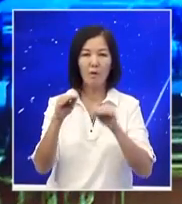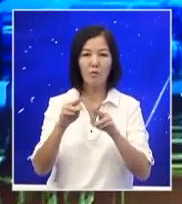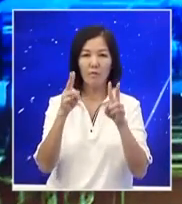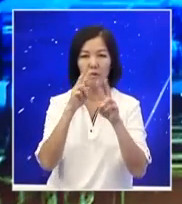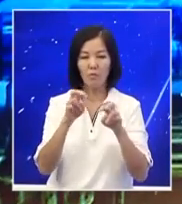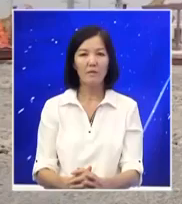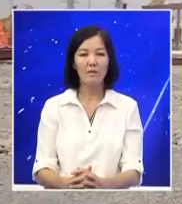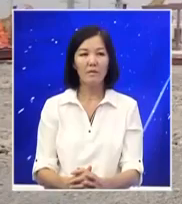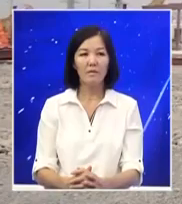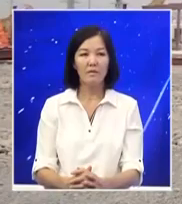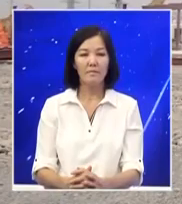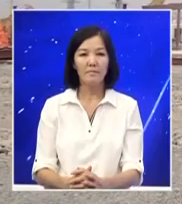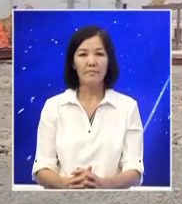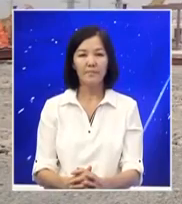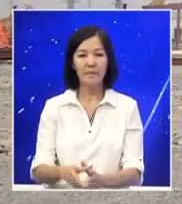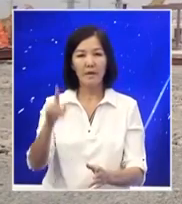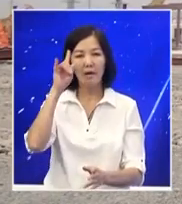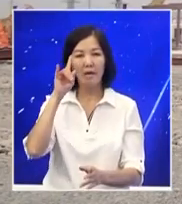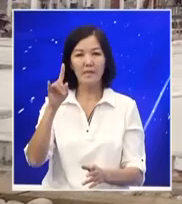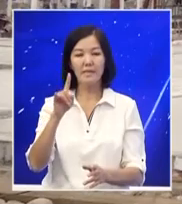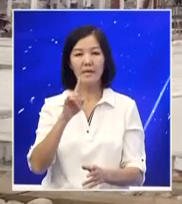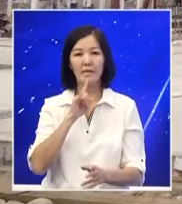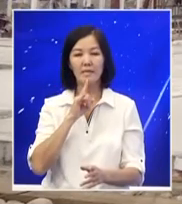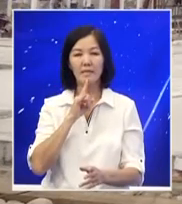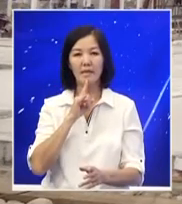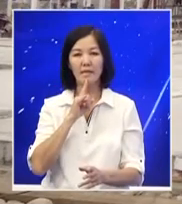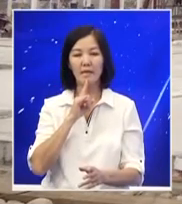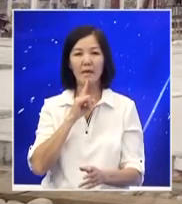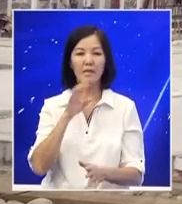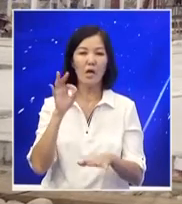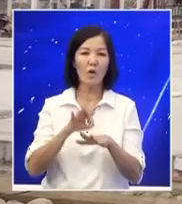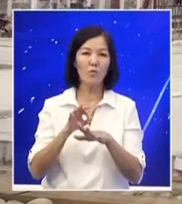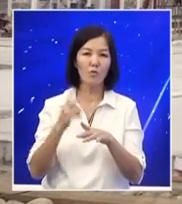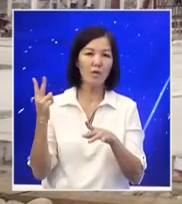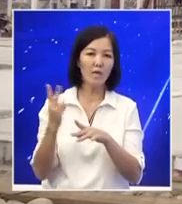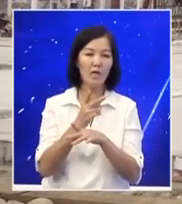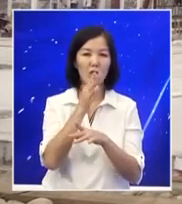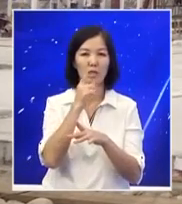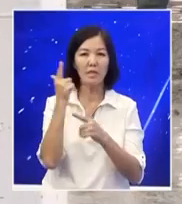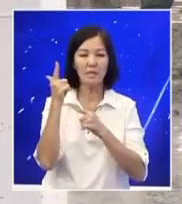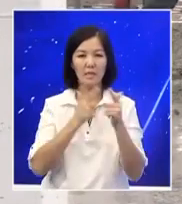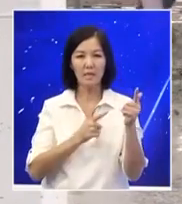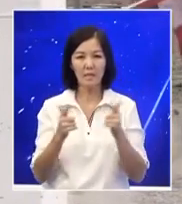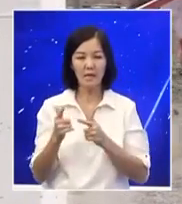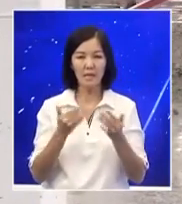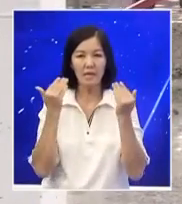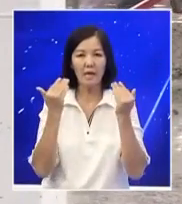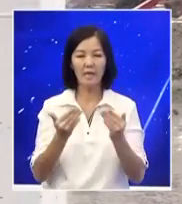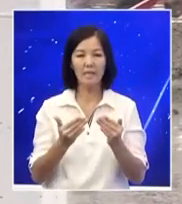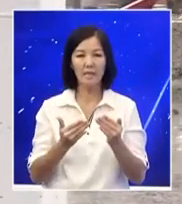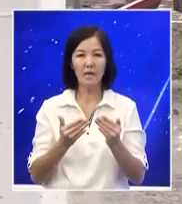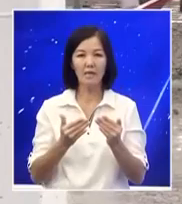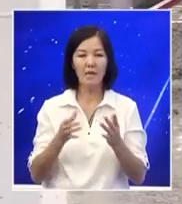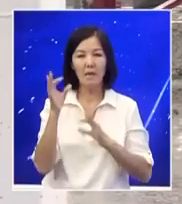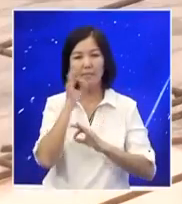көрді. Еліміз коронавирустың екінші толқынына даяр. Қажетті препараттар, медициналық құрал-жабдықтармен қамтамасыз